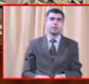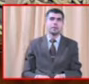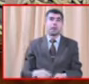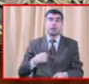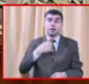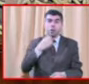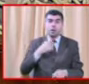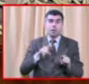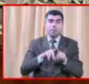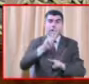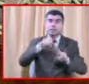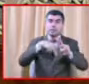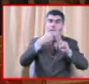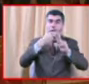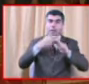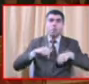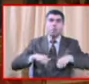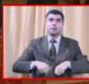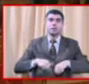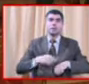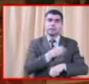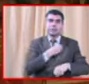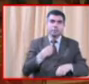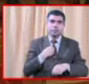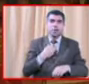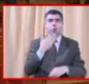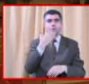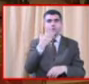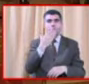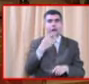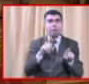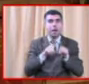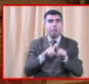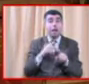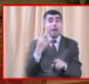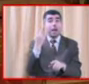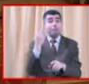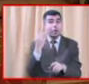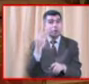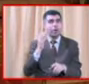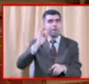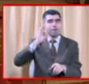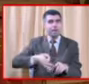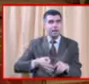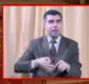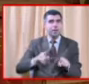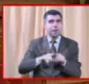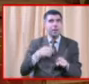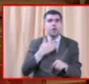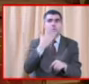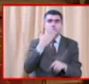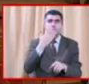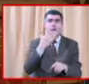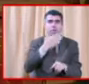السيد الوزير على هذه التأمينات وهذا الاجال اللي يعني صرحت بها، وبدون شك